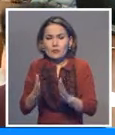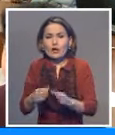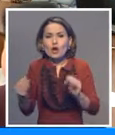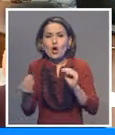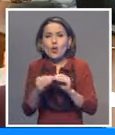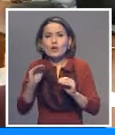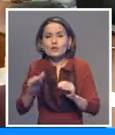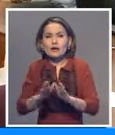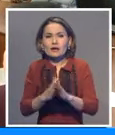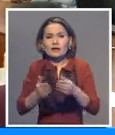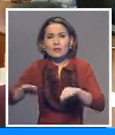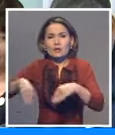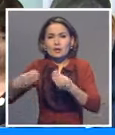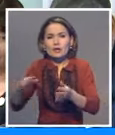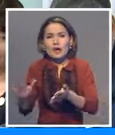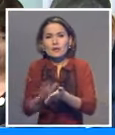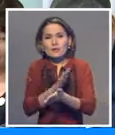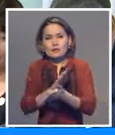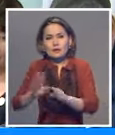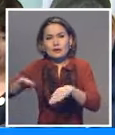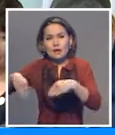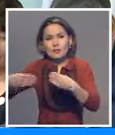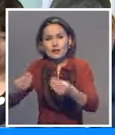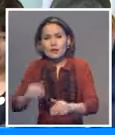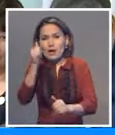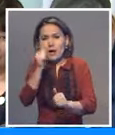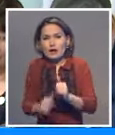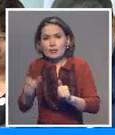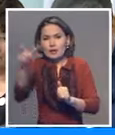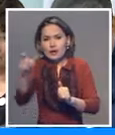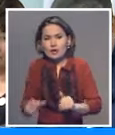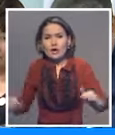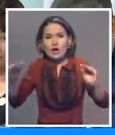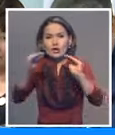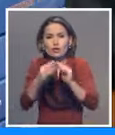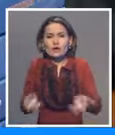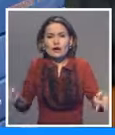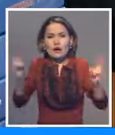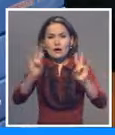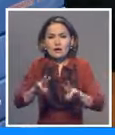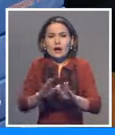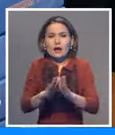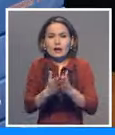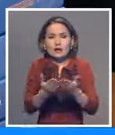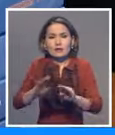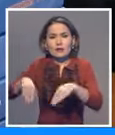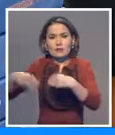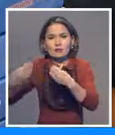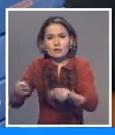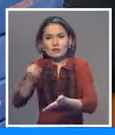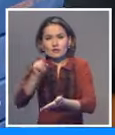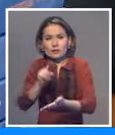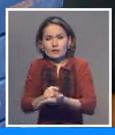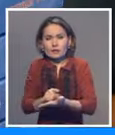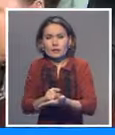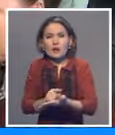10 мыңнан аса кітап қосылған. Бұл жолда сөрелер түрлі ғылыми танымдық, құжаттық, анықтамалық, сондай-ақ қазақ көркем әдебиет классиктерінің